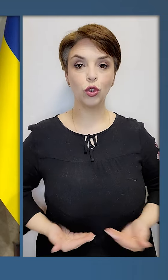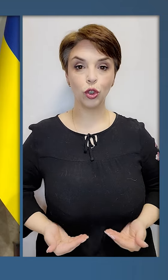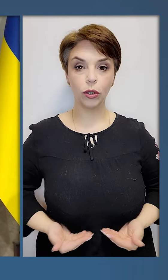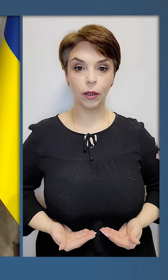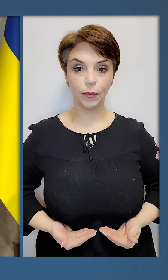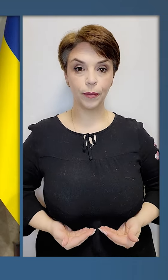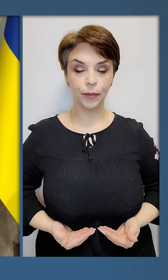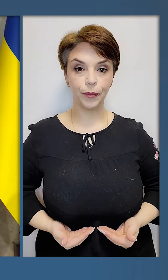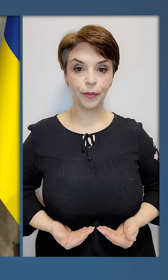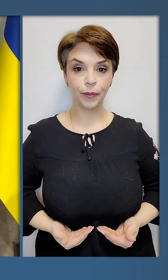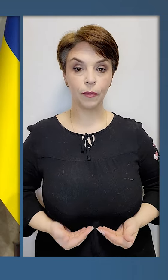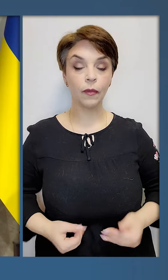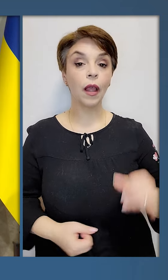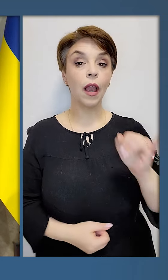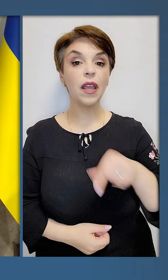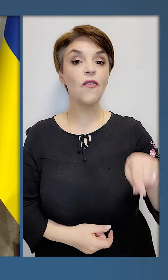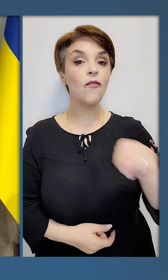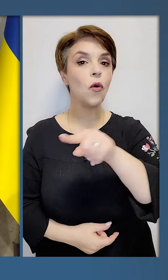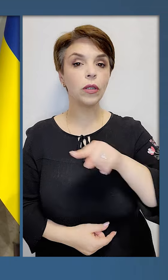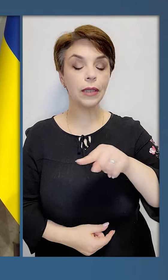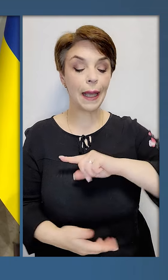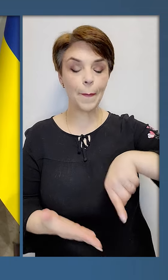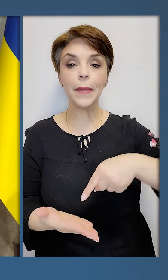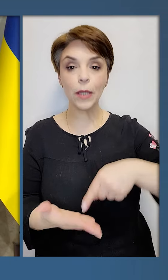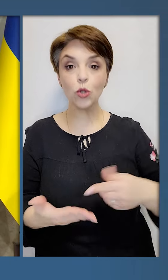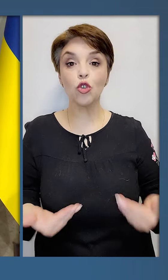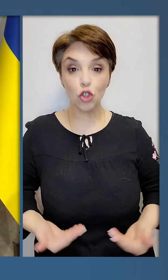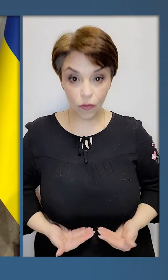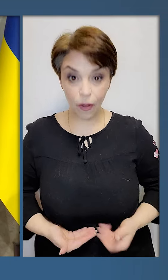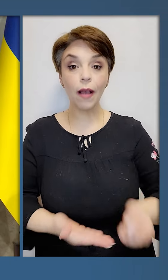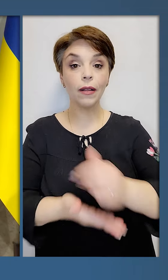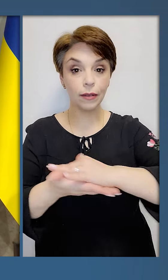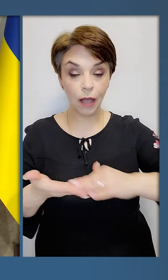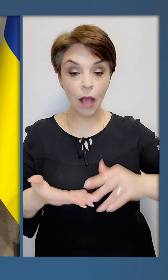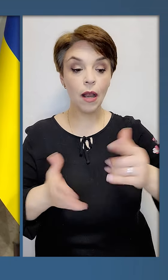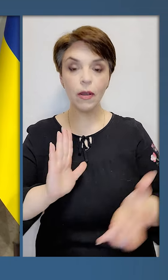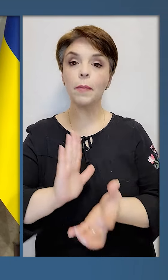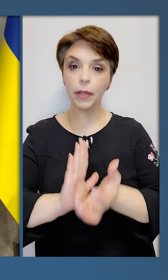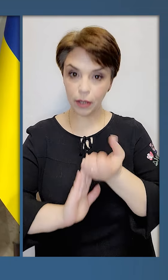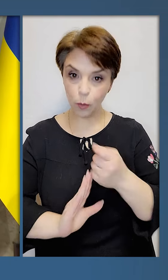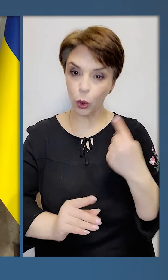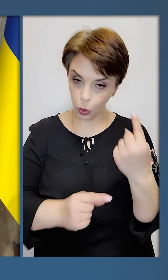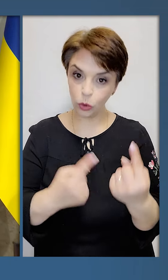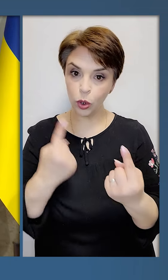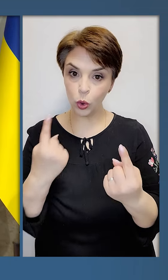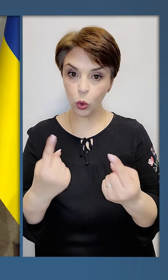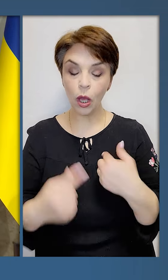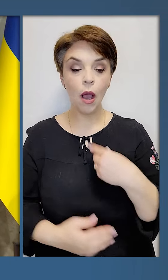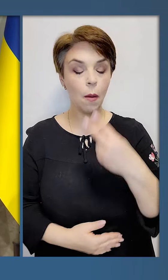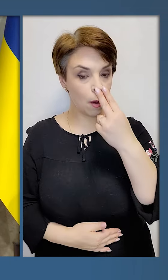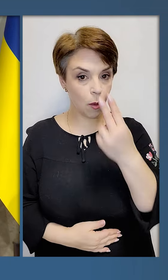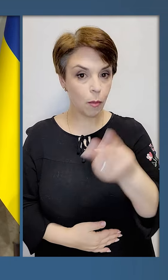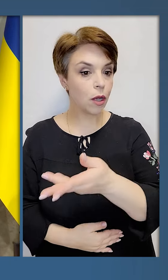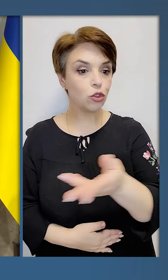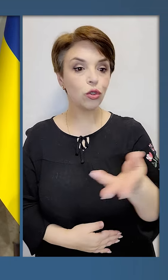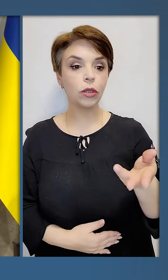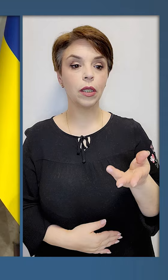жити, і місто живе далі. Ви підтримуєте одне одного. Ми